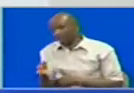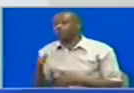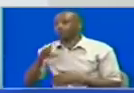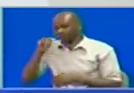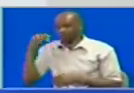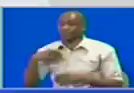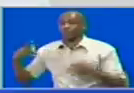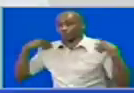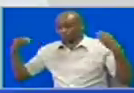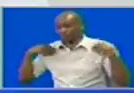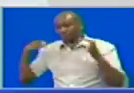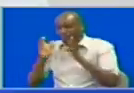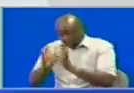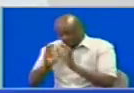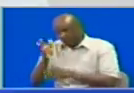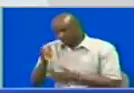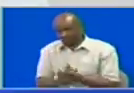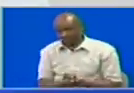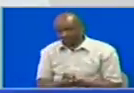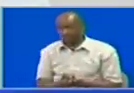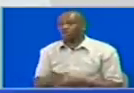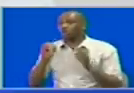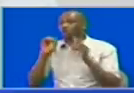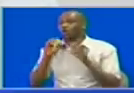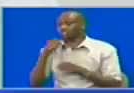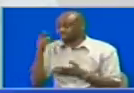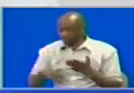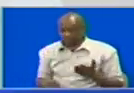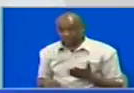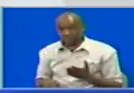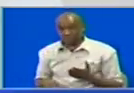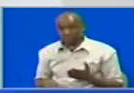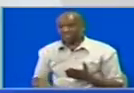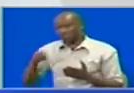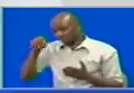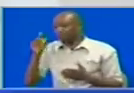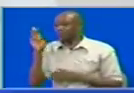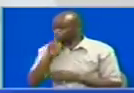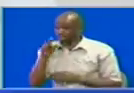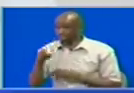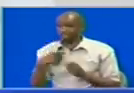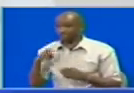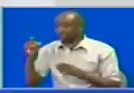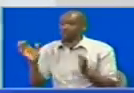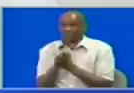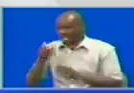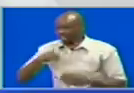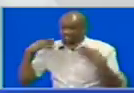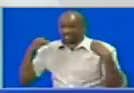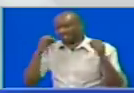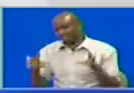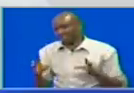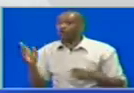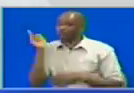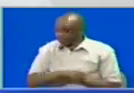mazoezi wanafanya ile penalty. Sasa ile kocha mimi kuingia uwanjani kocha akasema hakuna haja kutumia manake hujakuwa na sisi mazoezi.